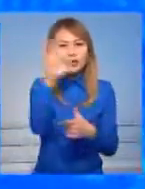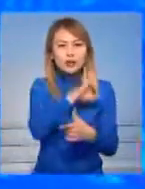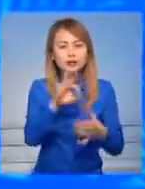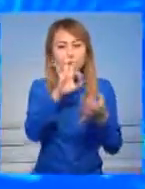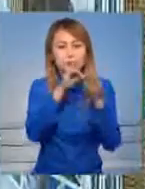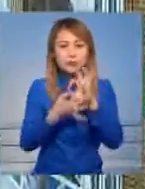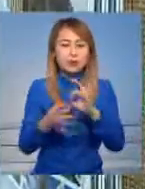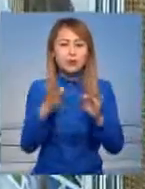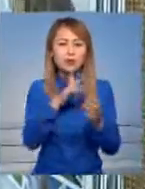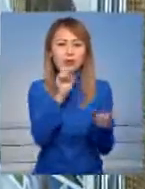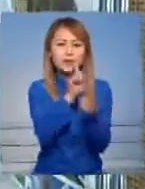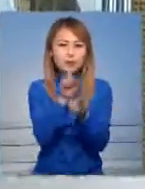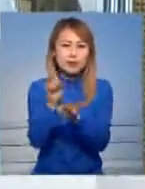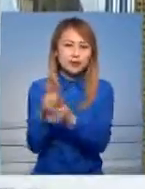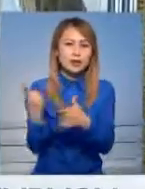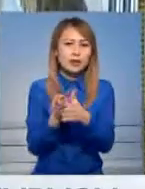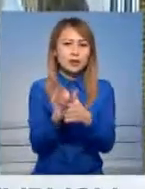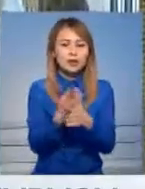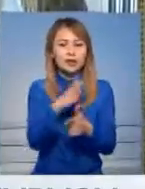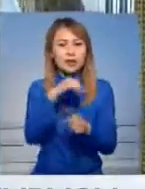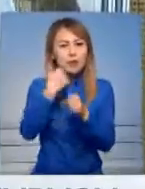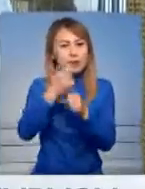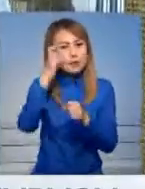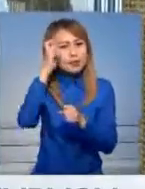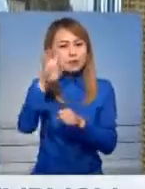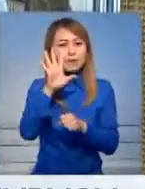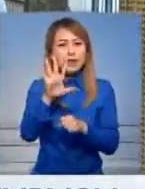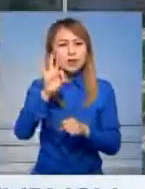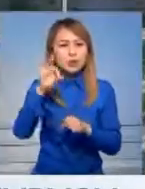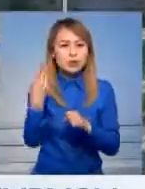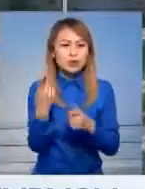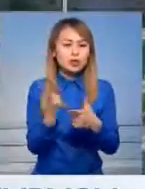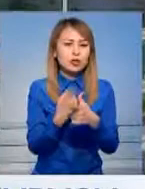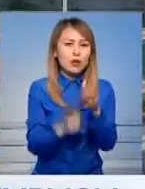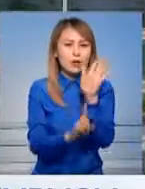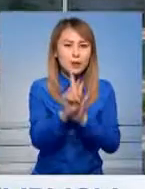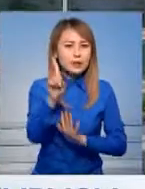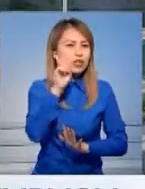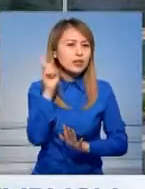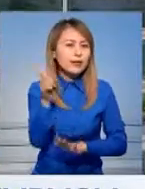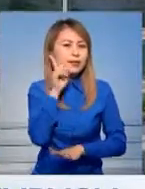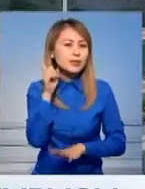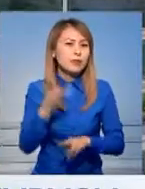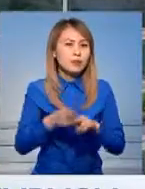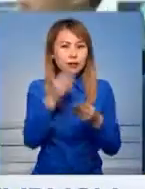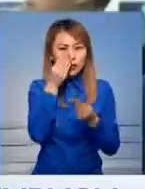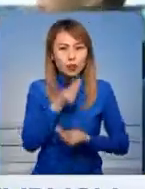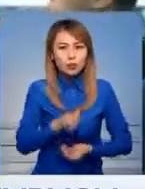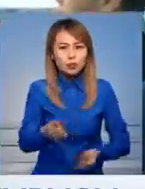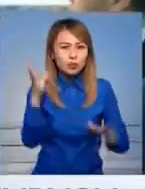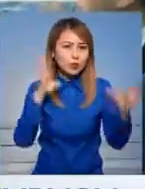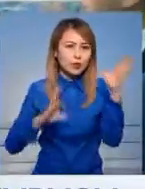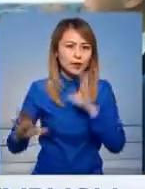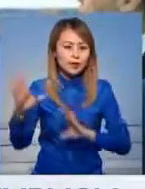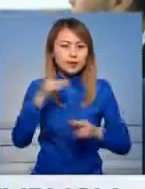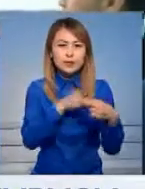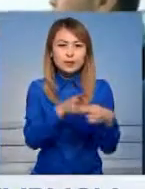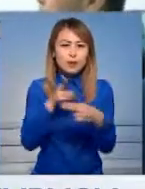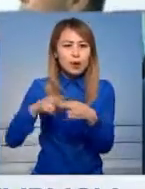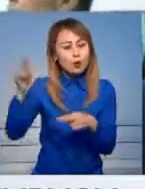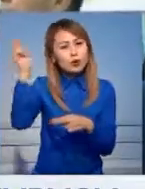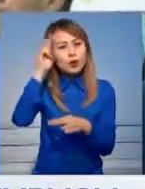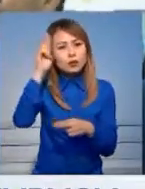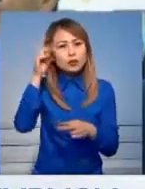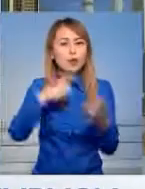жайы қаралды. Басқосуда пікір білдіргендер елбасының бес әлеуметтік бастамасы жастарға тың серпін беріп қана қоймай, студенттердің кедергісіз